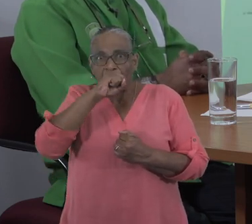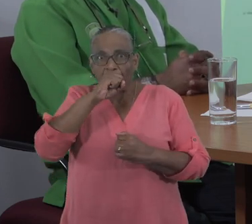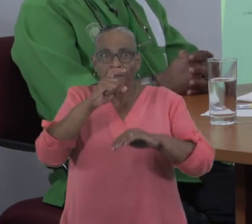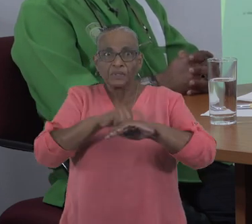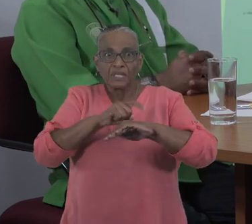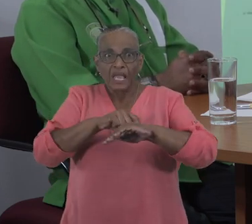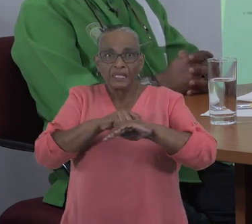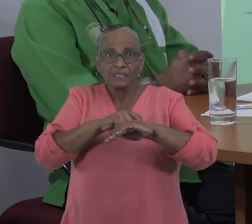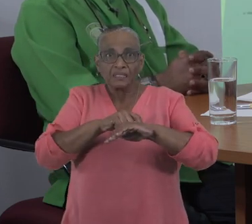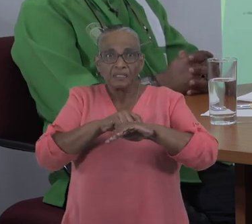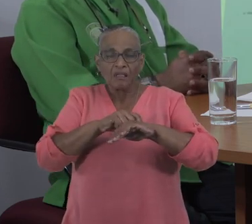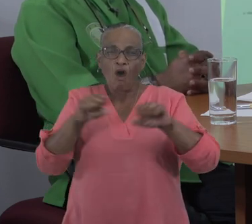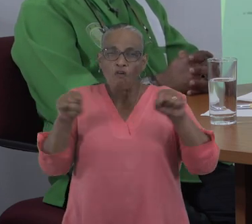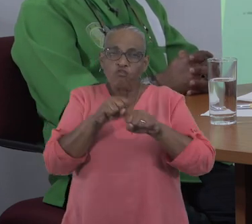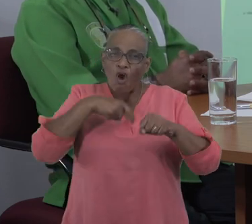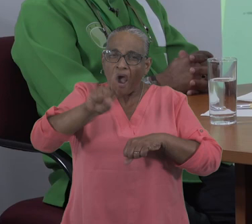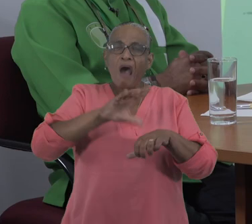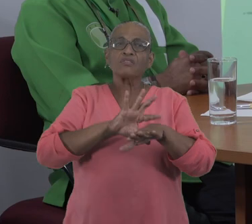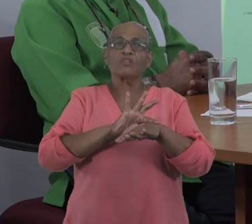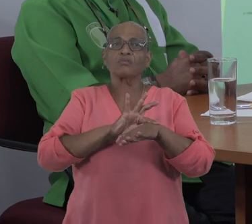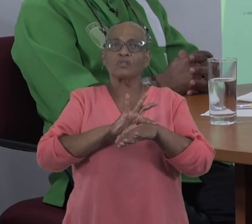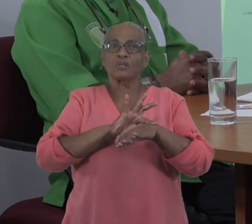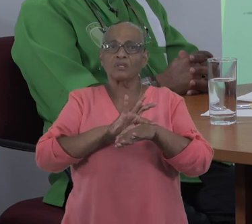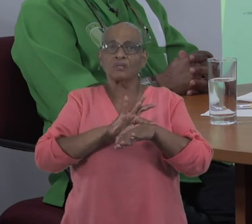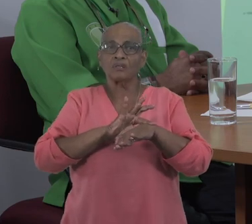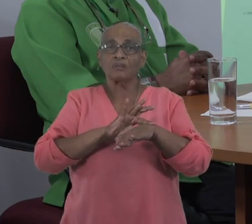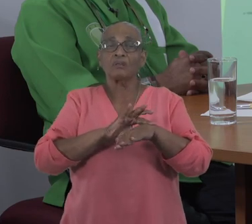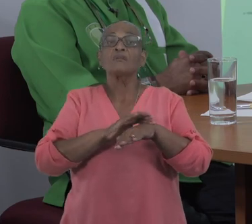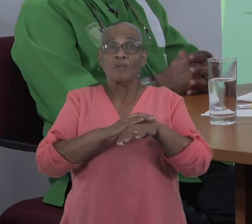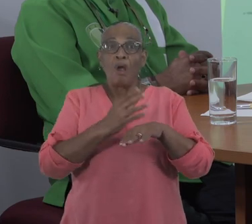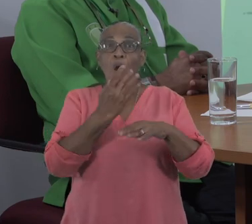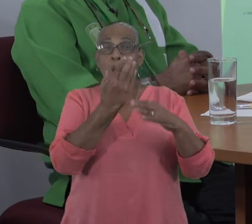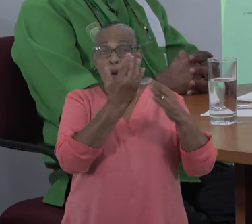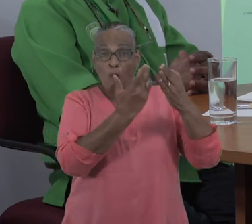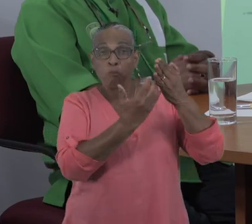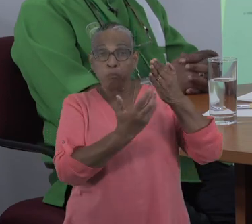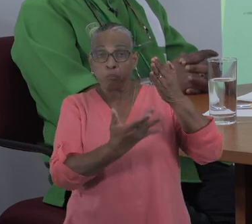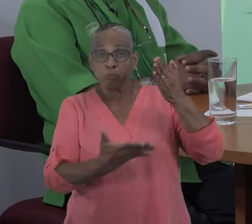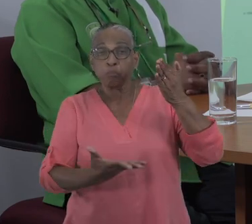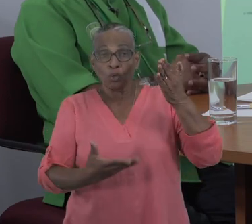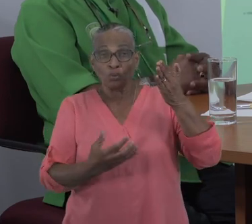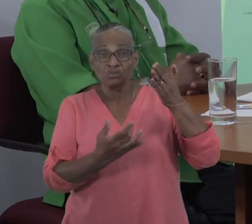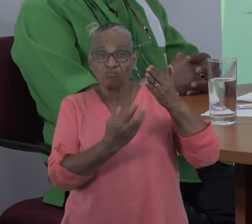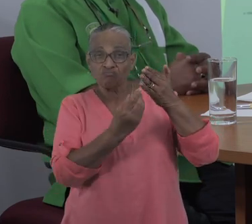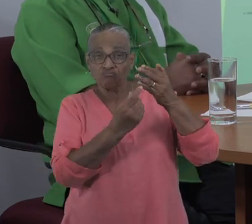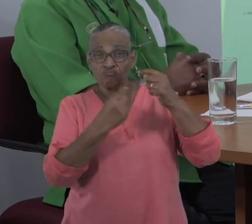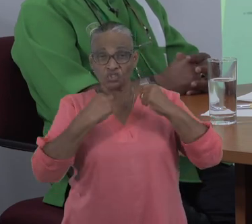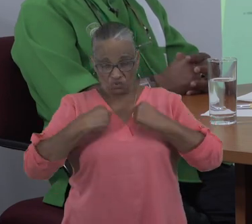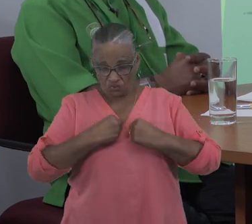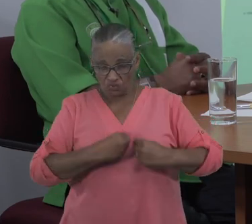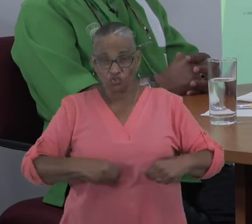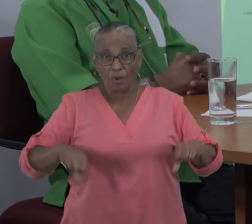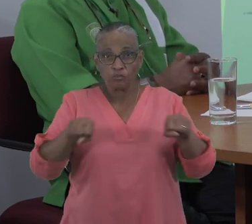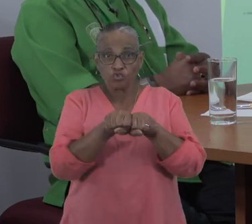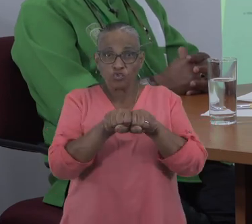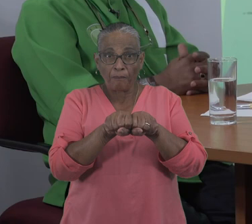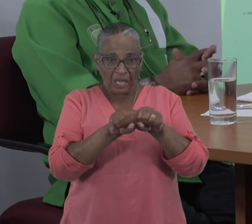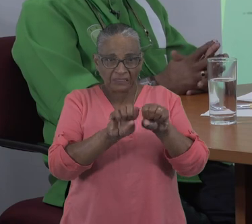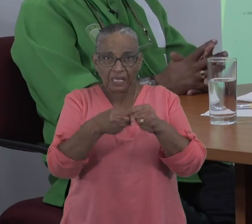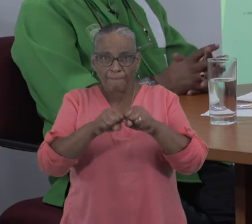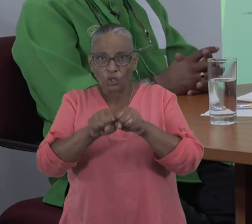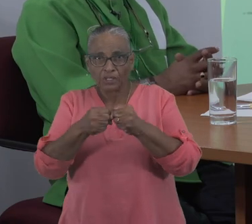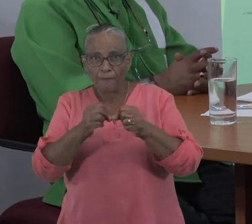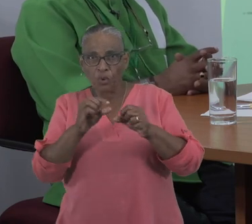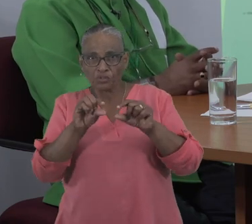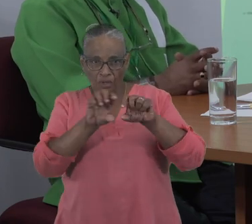begrijp goed dat tijd belangrijk is. Ik zei u al, als er een verstopping is in die bloedvaten, binnen een paar minuten beginnen cellen dood te gaan,